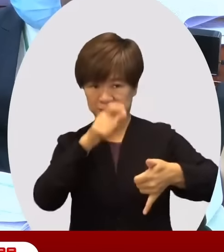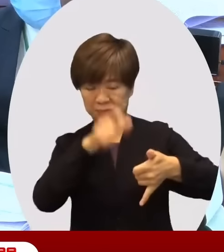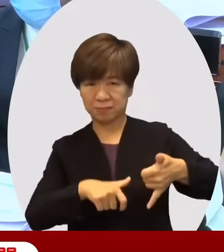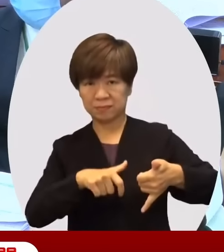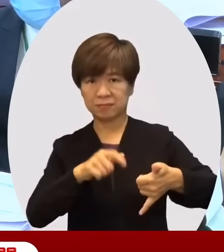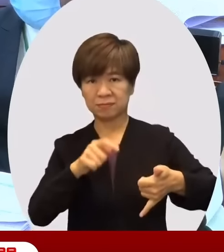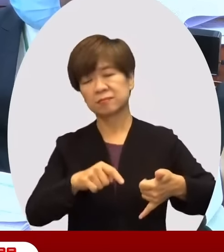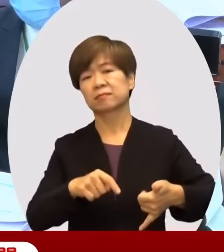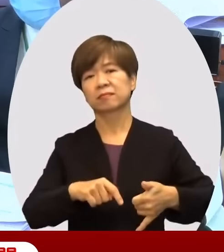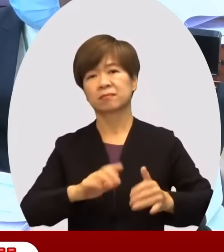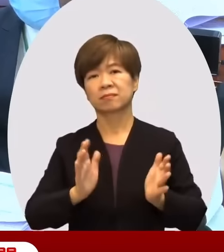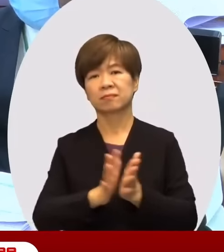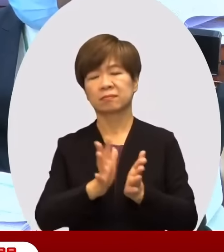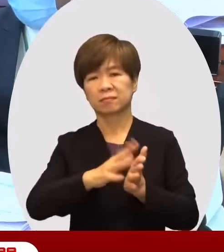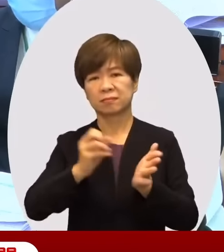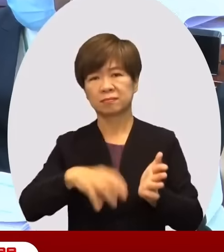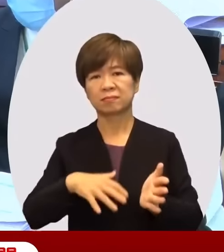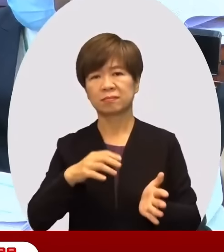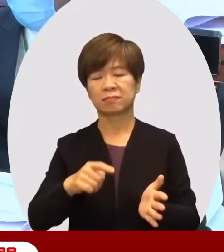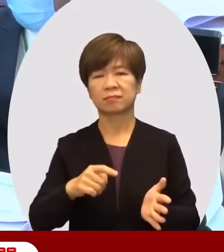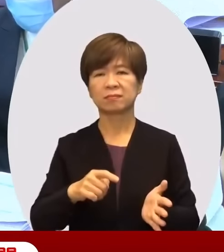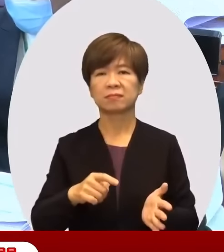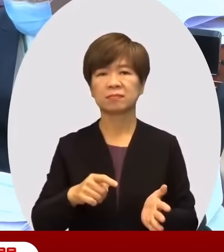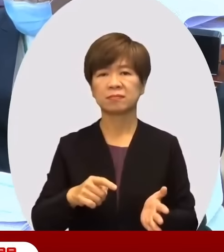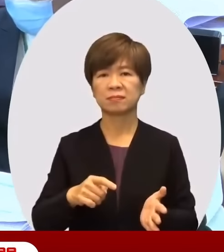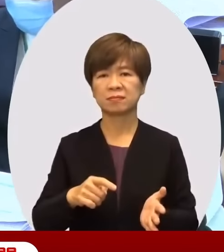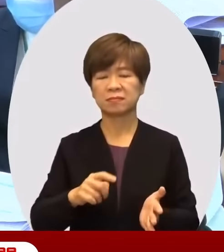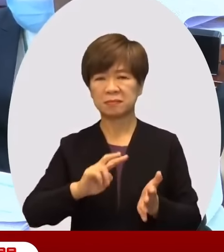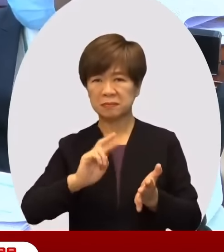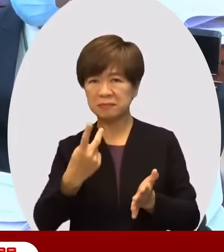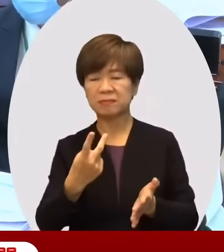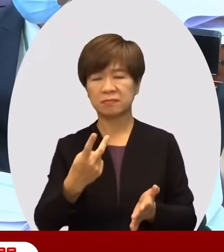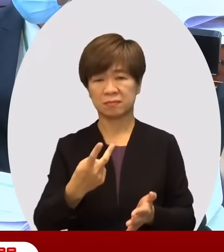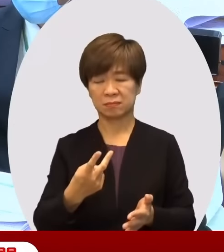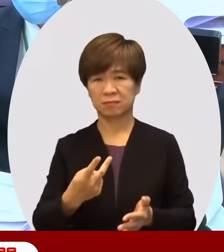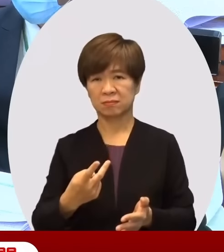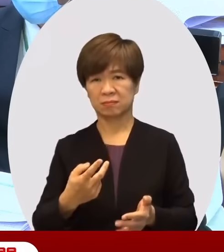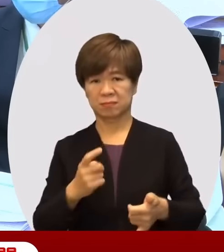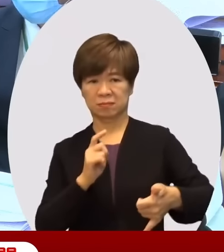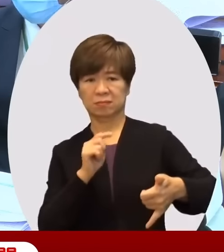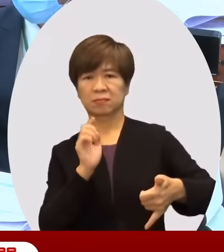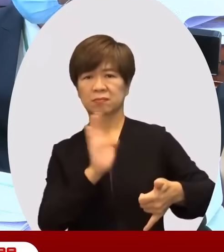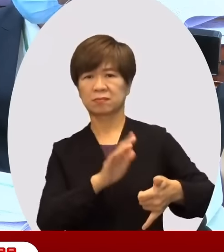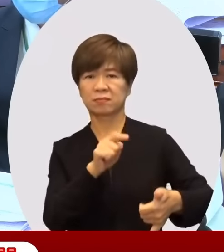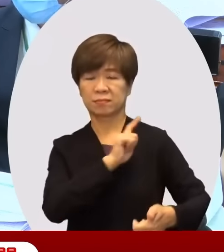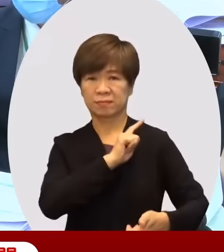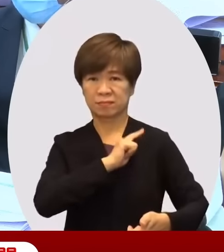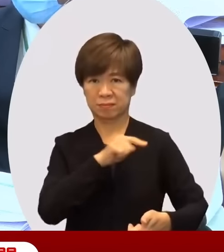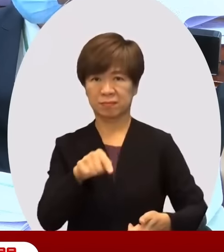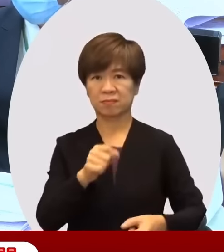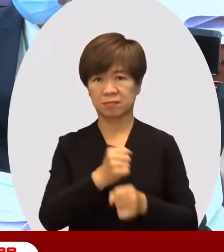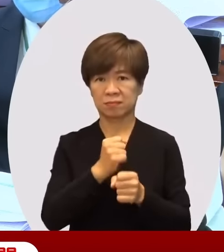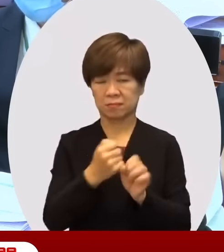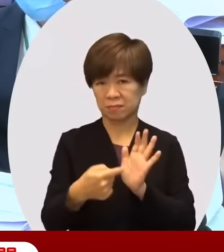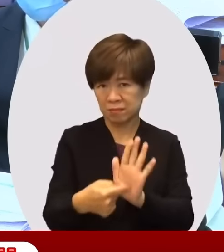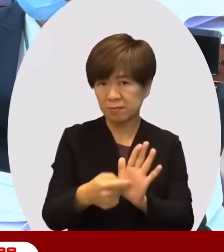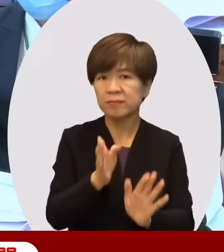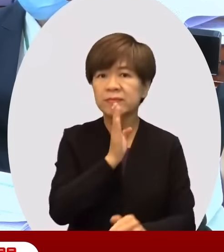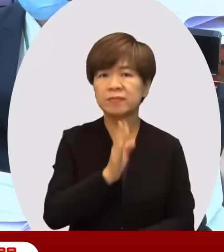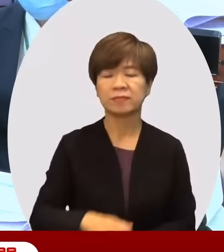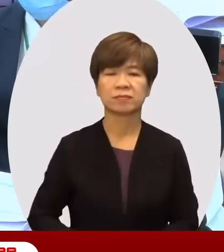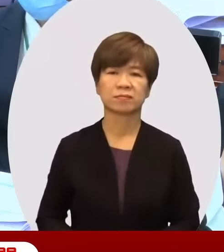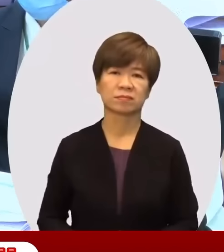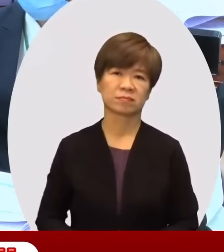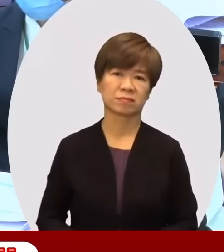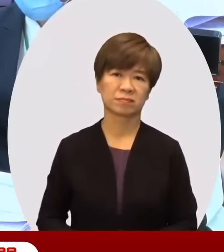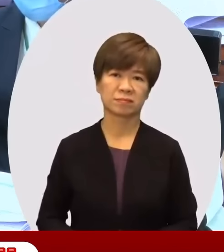时撤销或更正，视为己所自为。这个是我们在诉讼法里面存在了几十年的条文